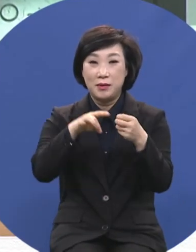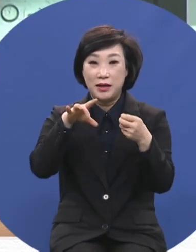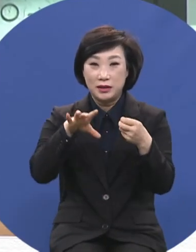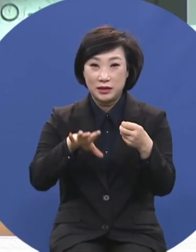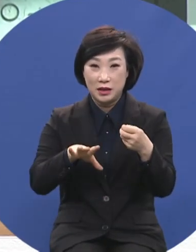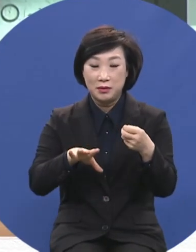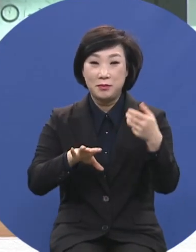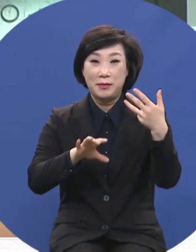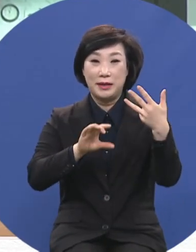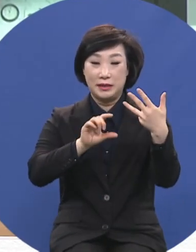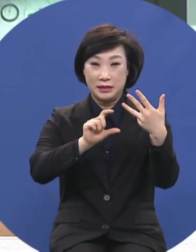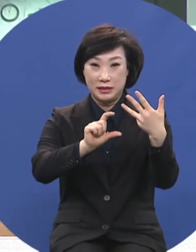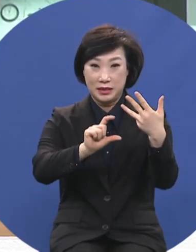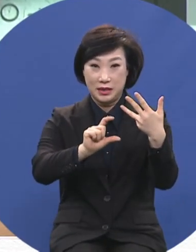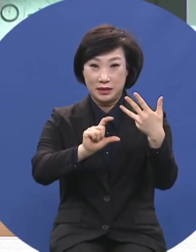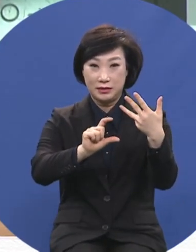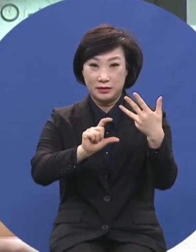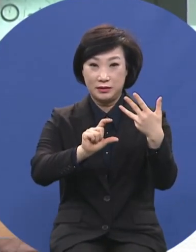마태복음 8장